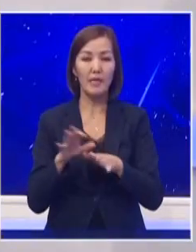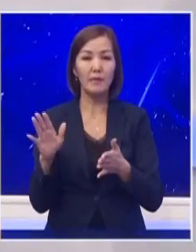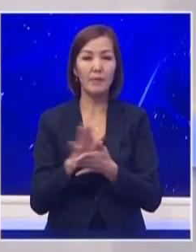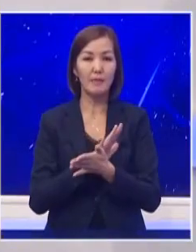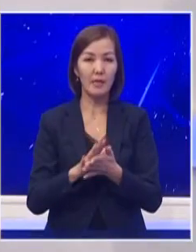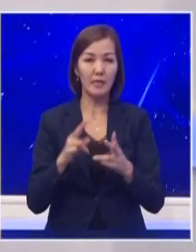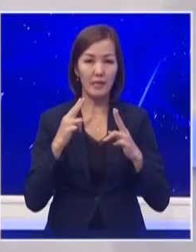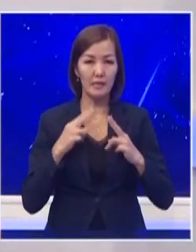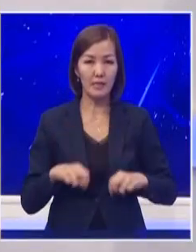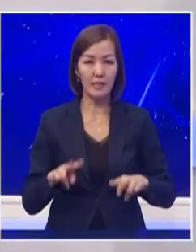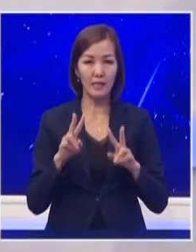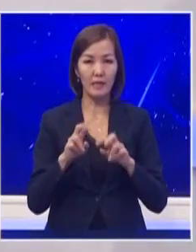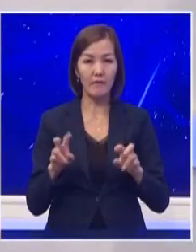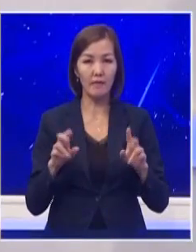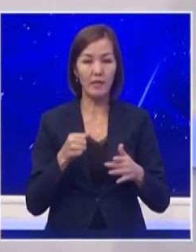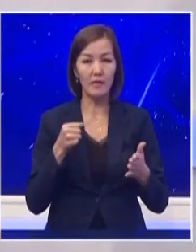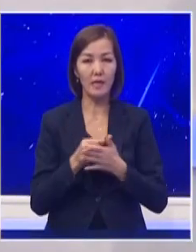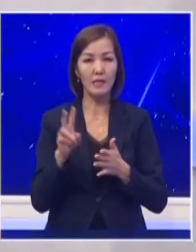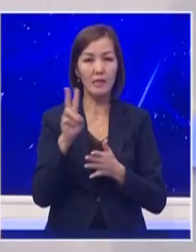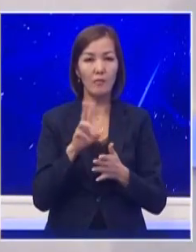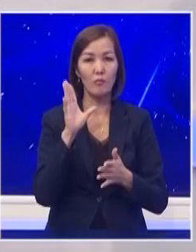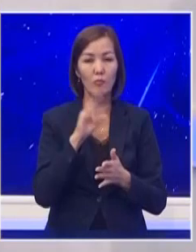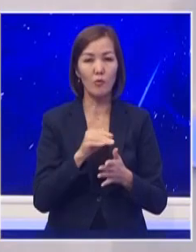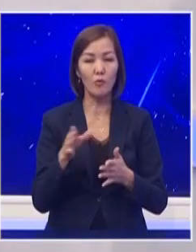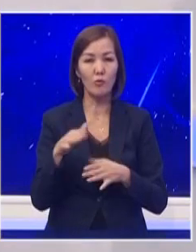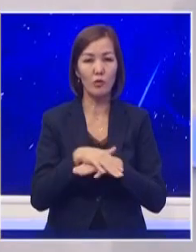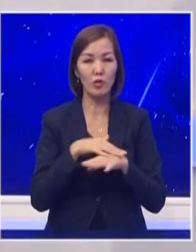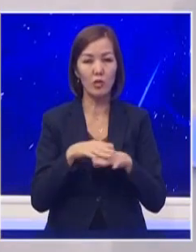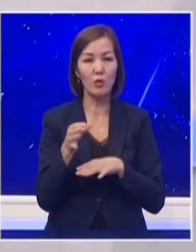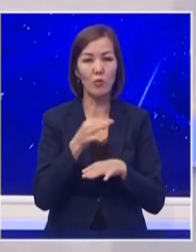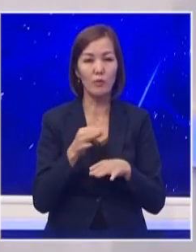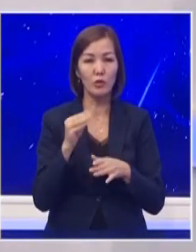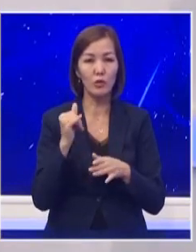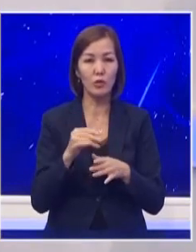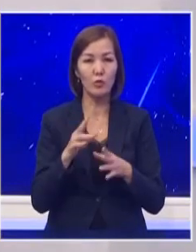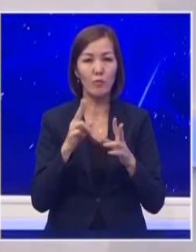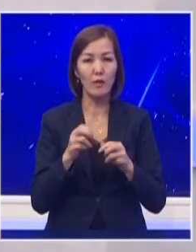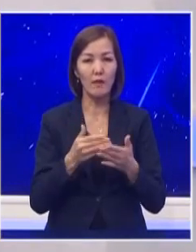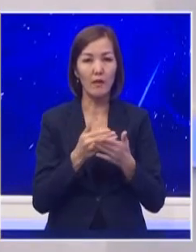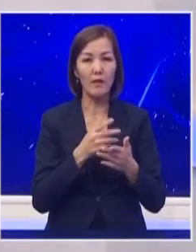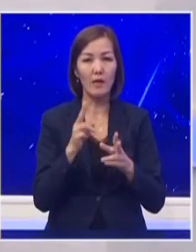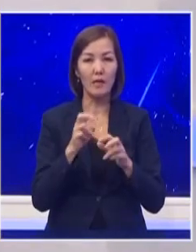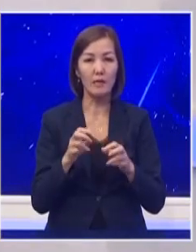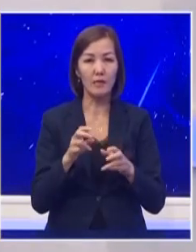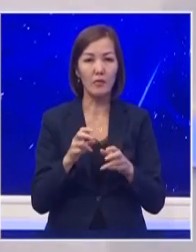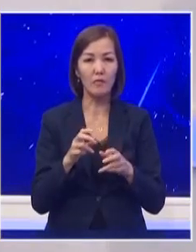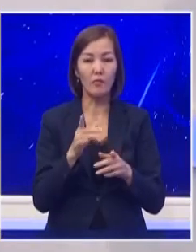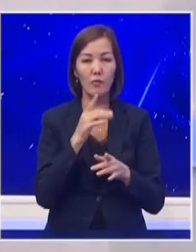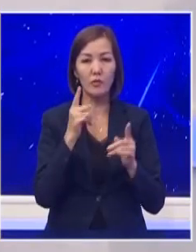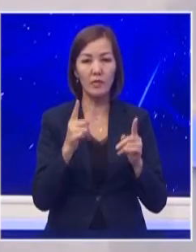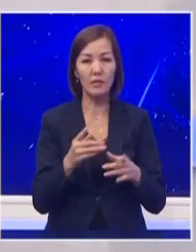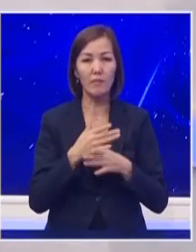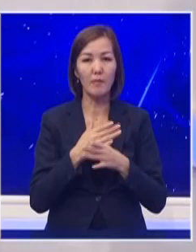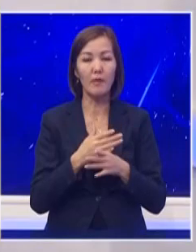пройти бесплатное скрининг обследование до конца ноября могут жители области Жетысу профилактически медицинский осмотр лиц определенного